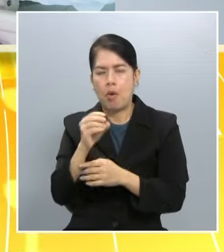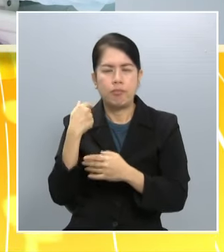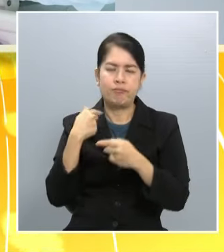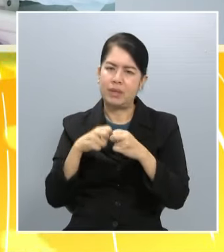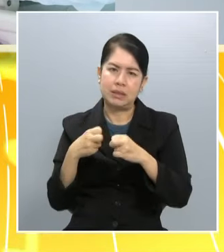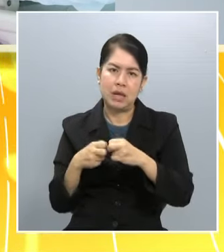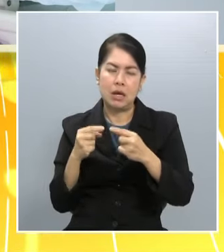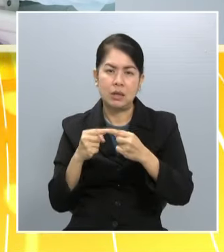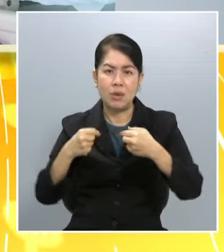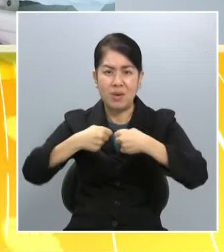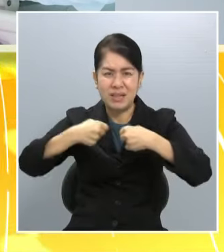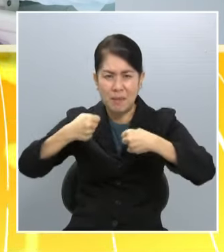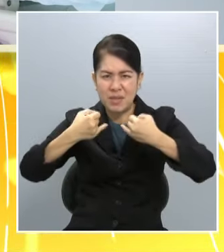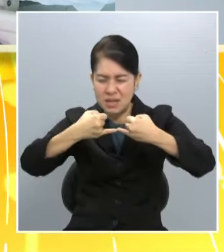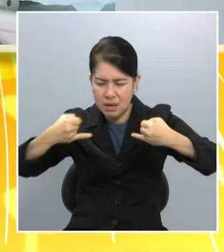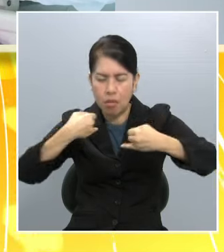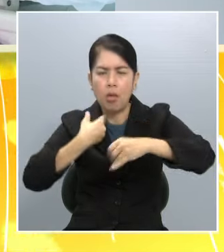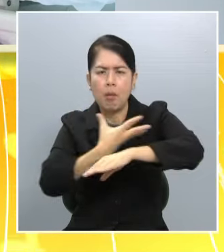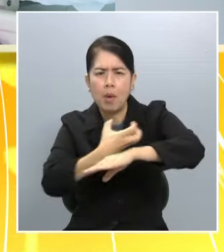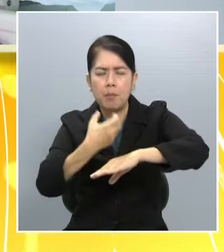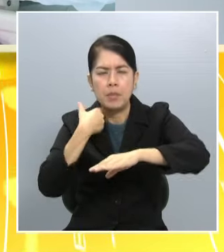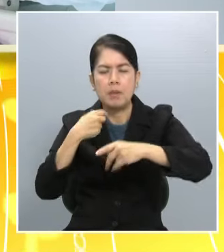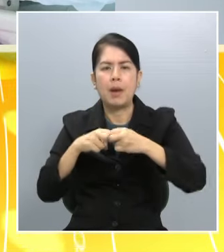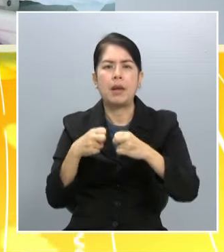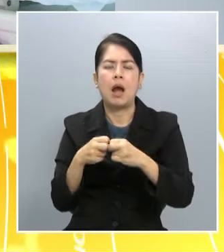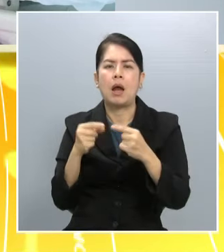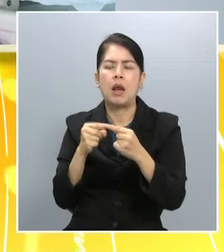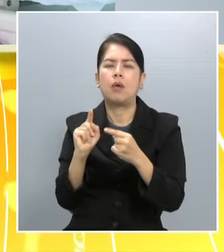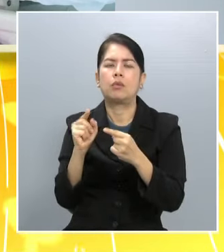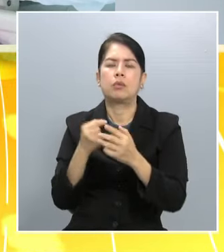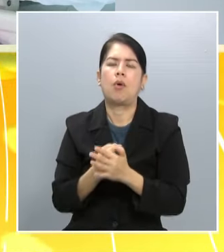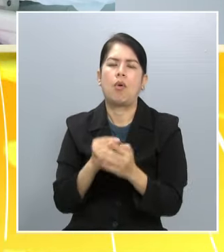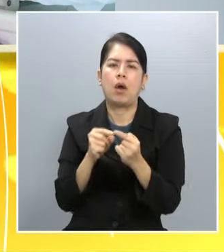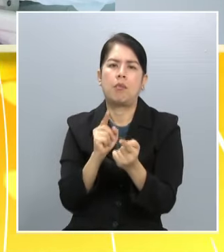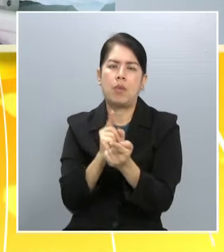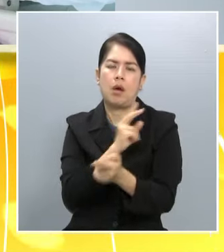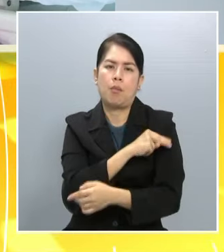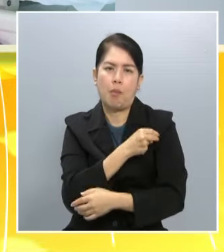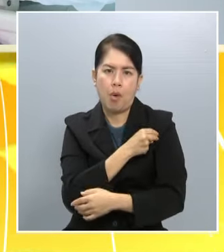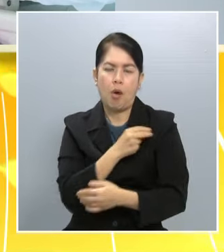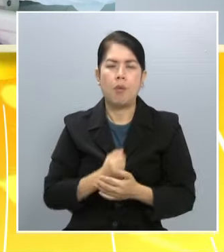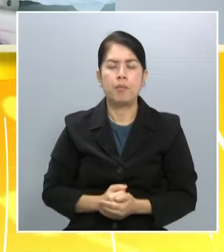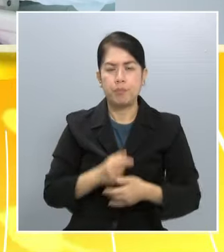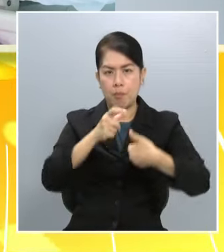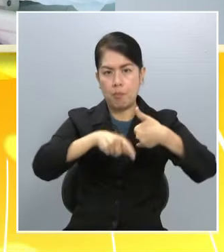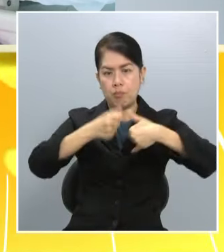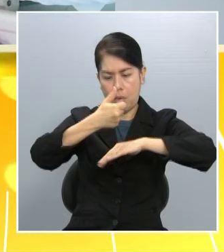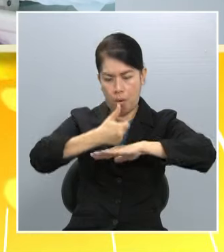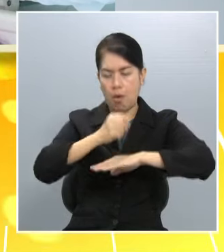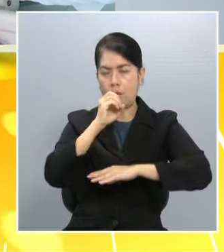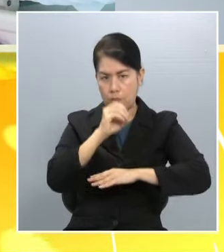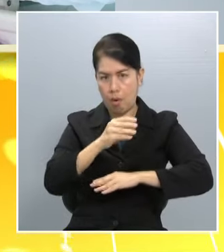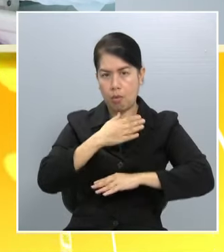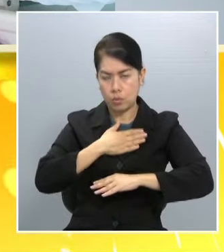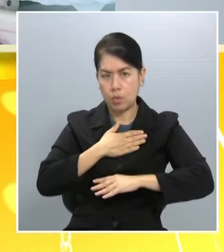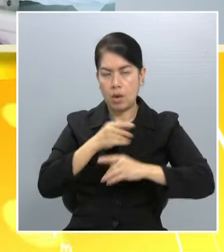ปผอ.บอกว่าหลังจากนั้นผอ.ก็เลยพาครูที่สั่งลงโทษไปเยี่ยมน้องและครูยกมือไหว้